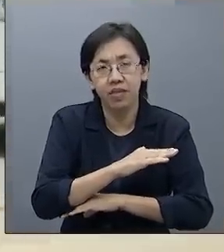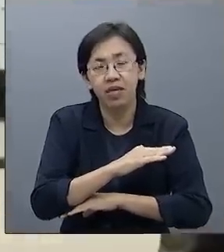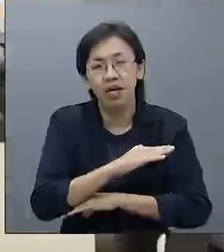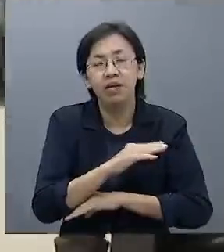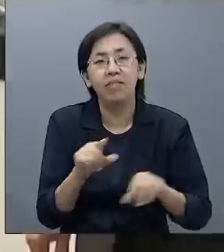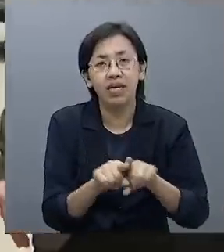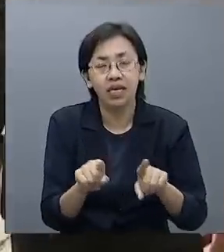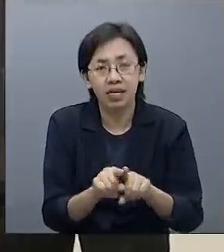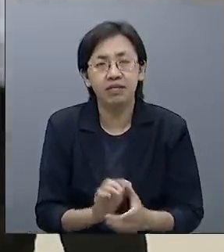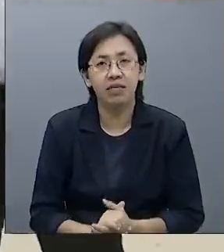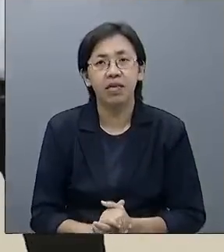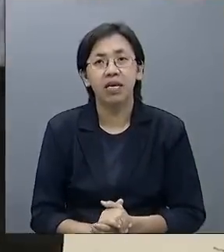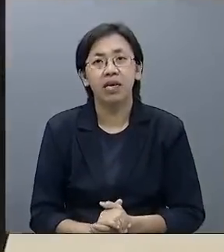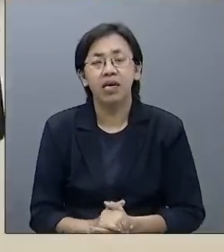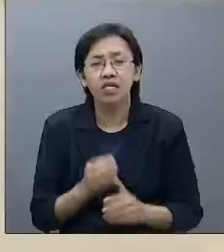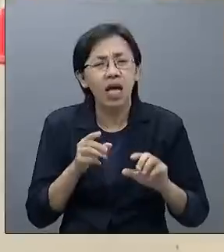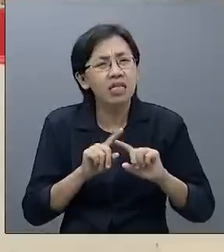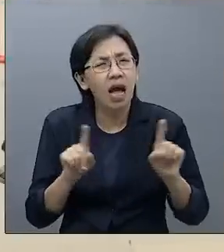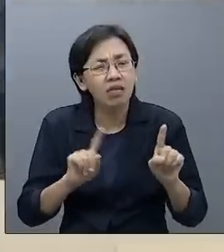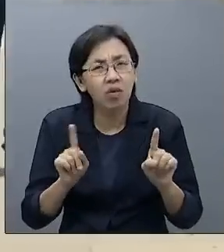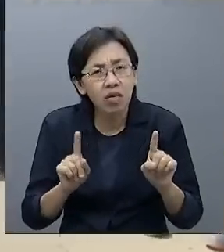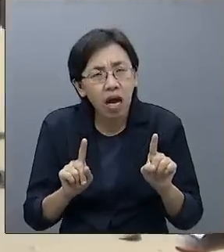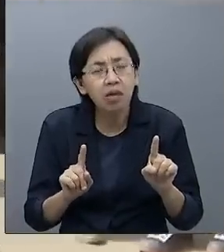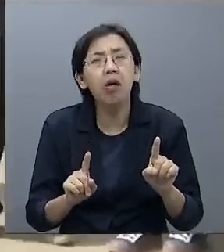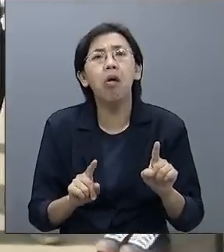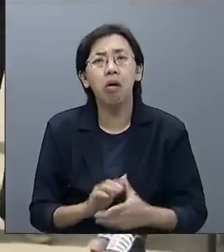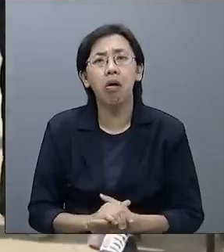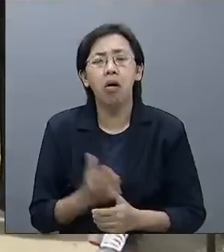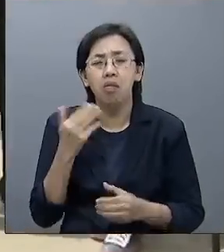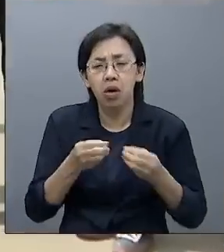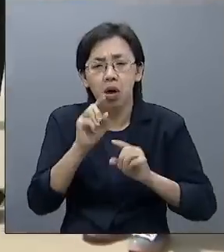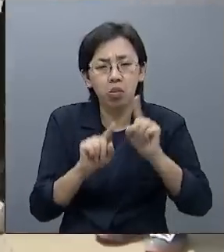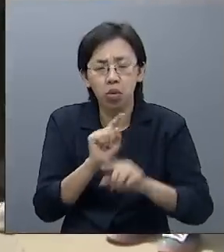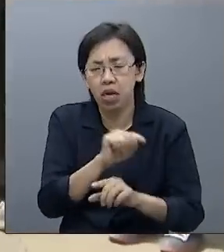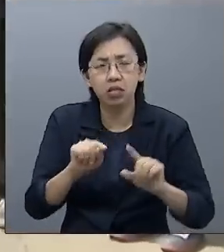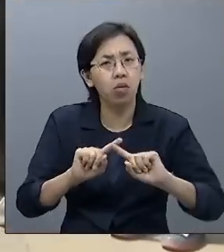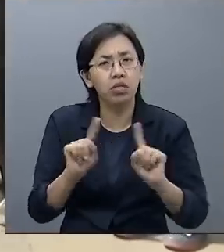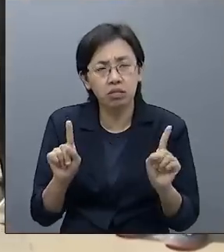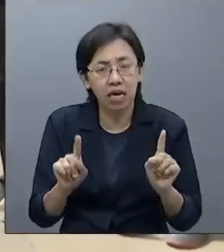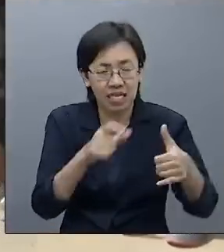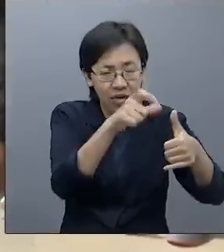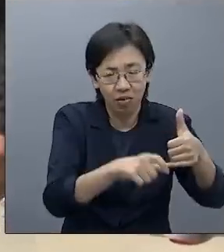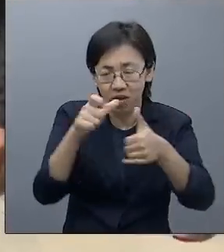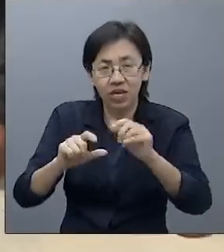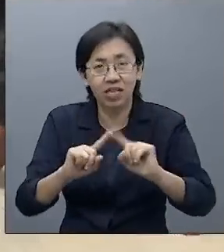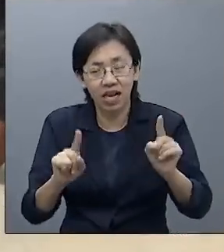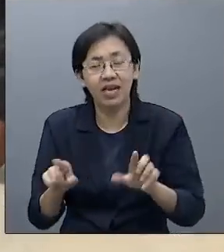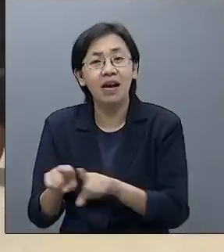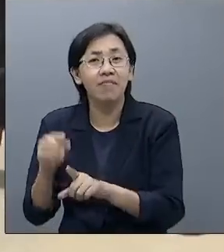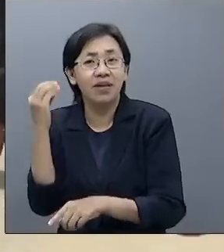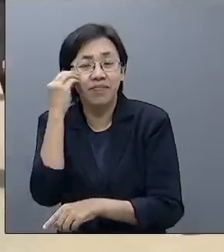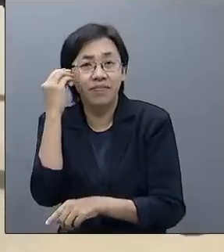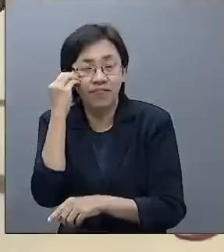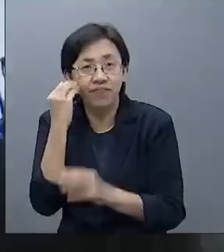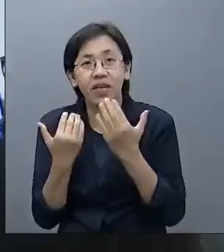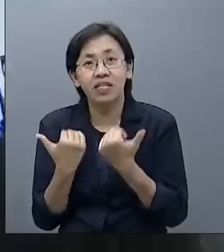กันแต่ต่างกรรมต่างวาระและต่างสถานะในการถือครองและคงจะเหมือนกับกรณีของนายพิธาซึ่งระหว่